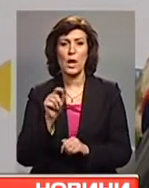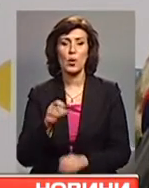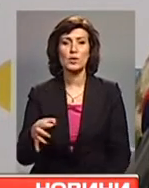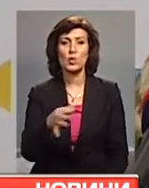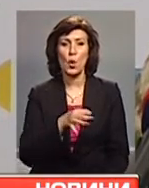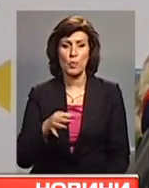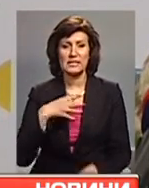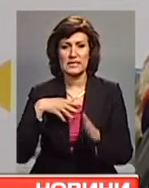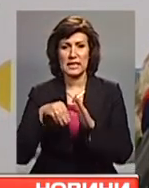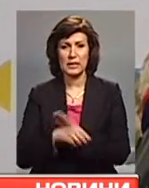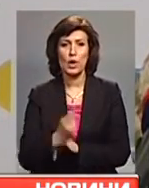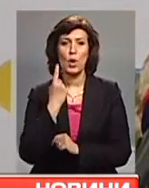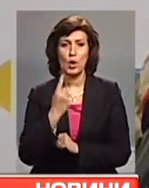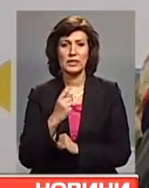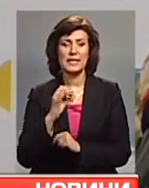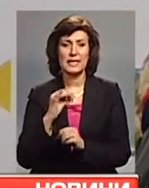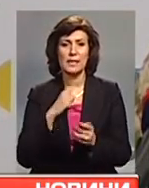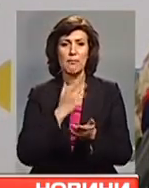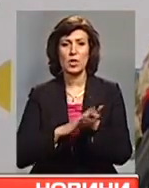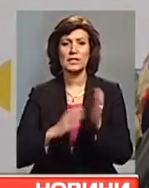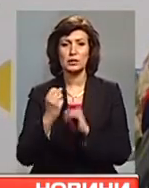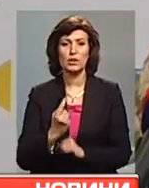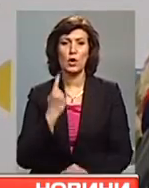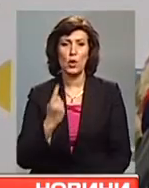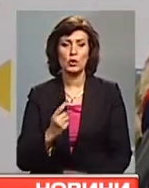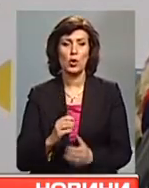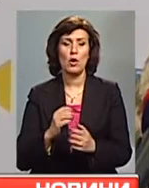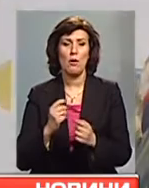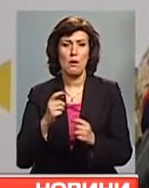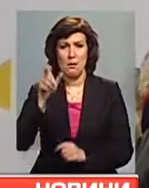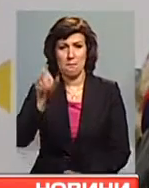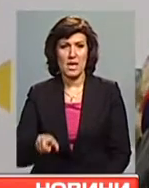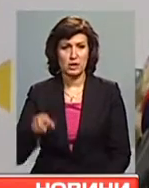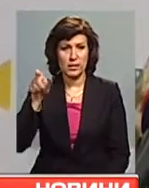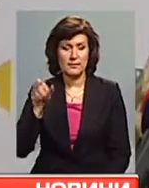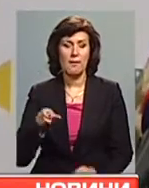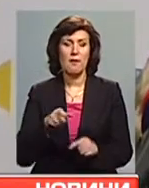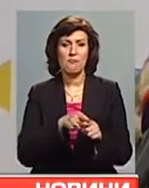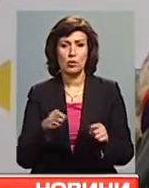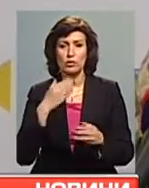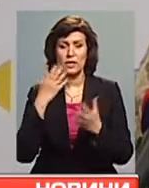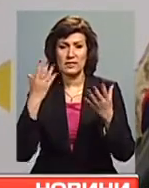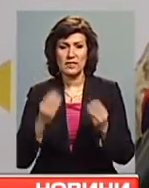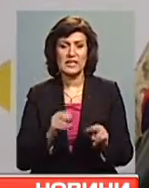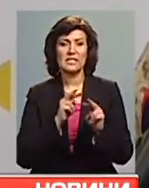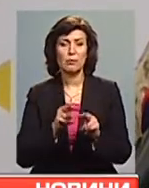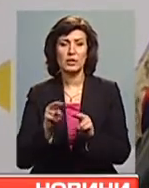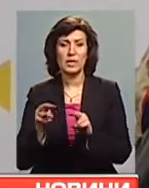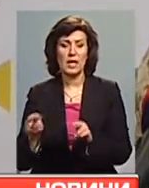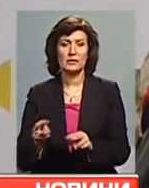області загинув один і поранено ще одного мирного мешканця. Упродовж останніх днів